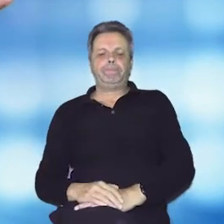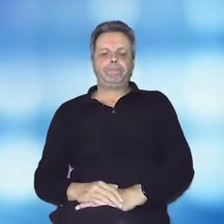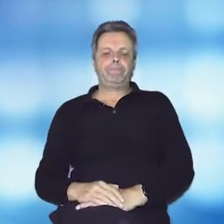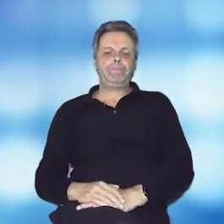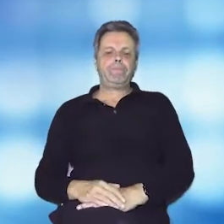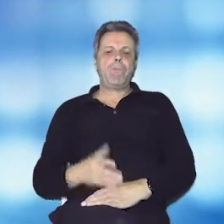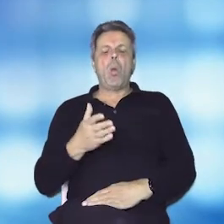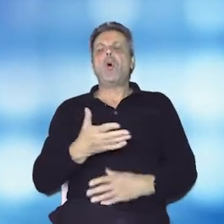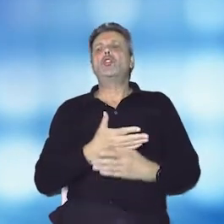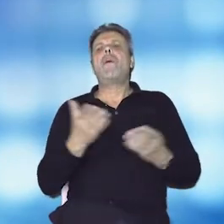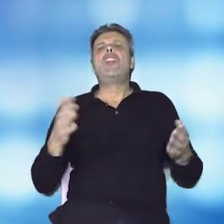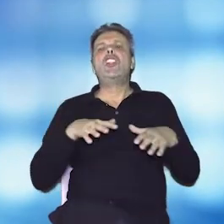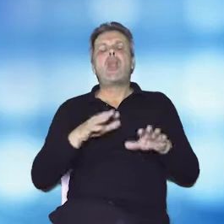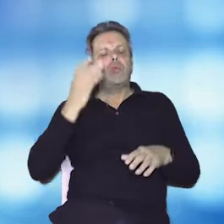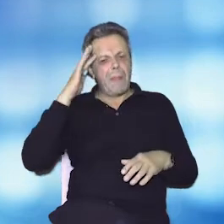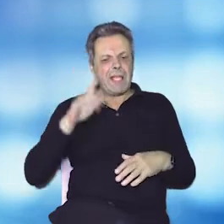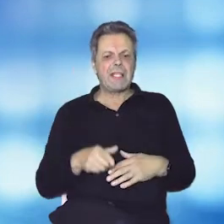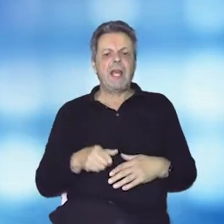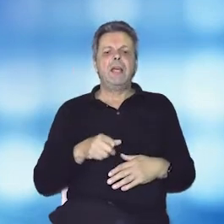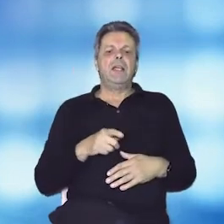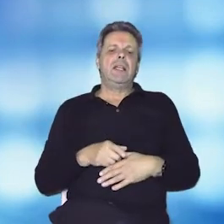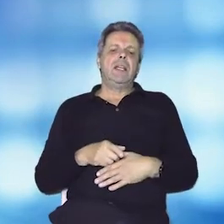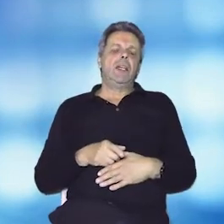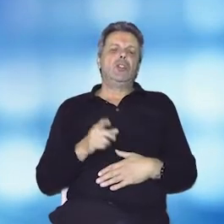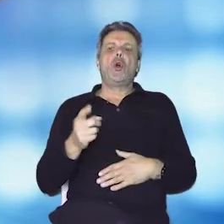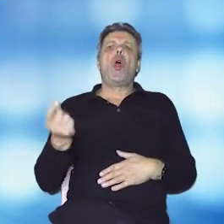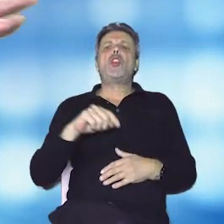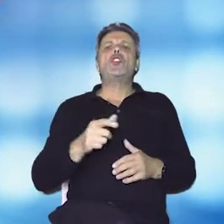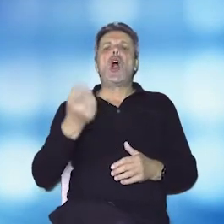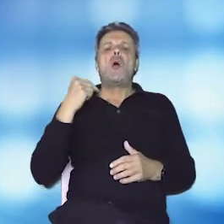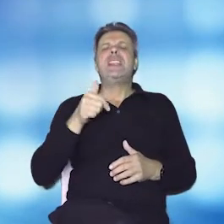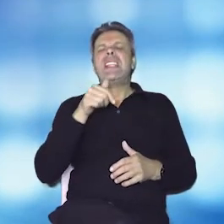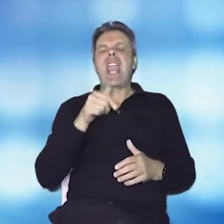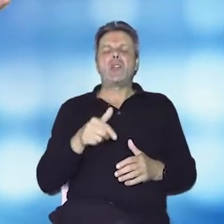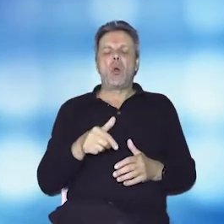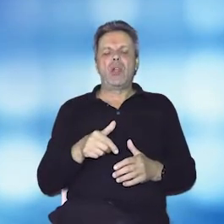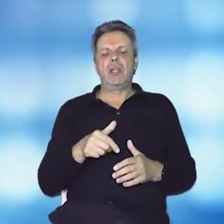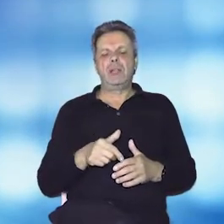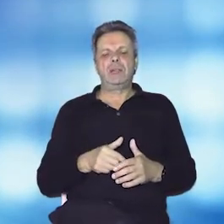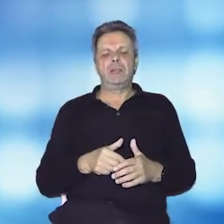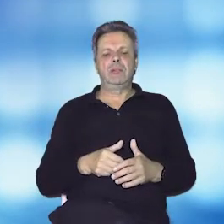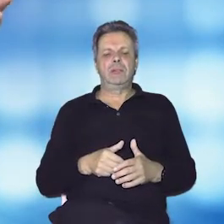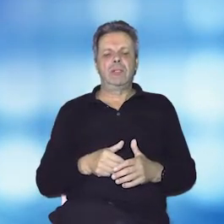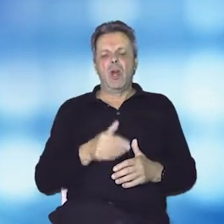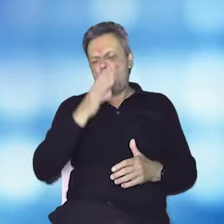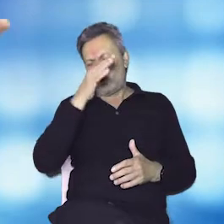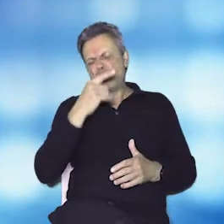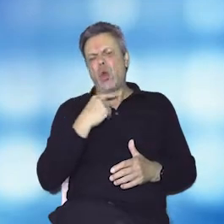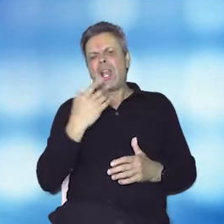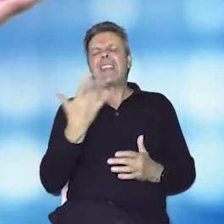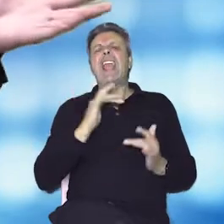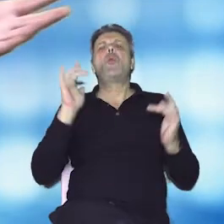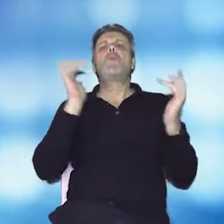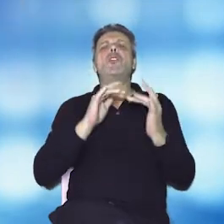Ono što većina ljudi ne zna, taj nadimak je zapravo došao iz jednog pogrdnog. Da, gdje su